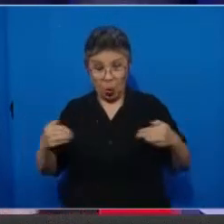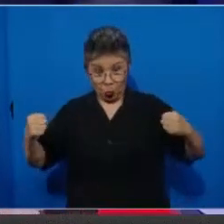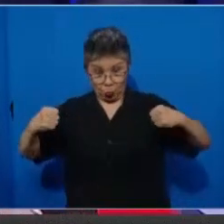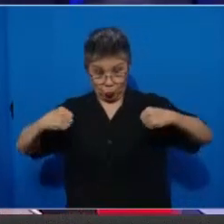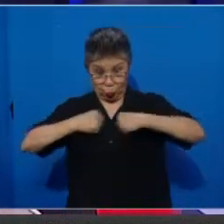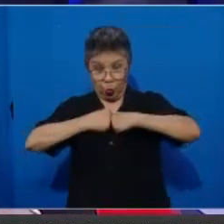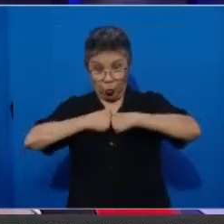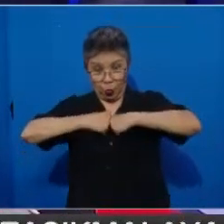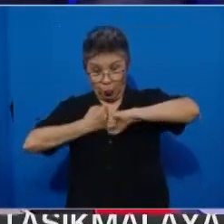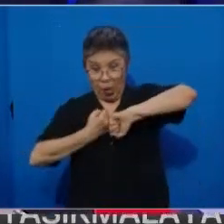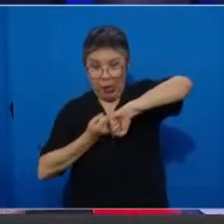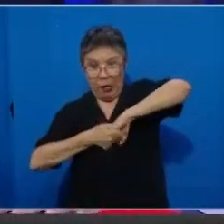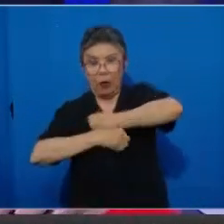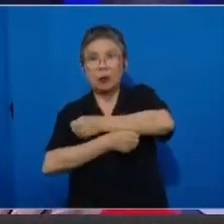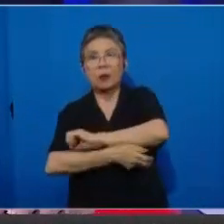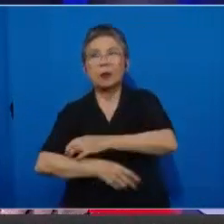keluar dari rangkaian dan rel kereta.